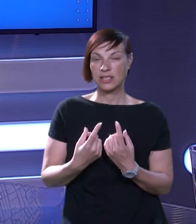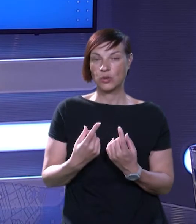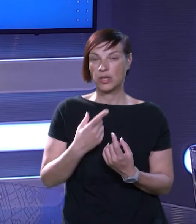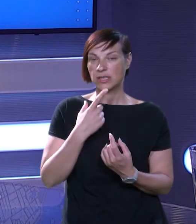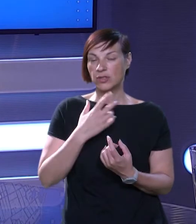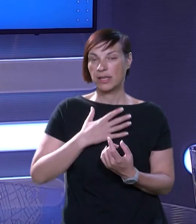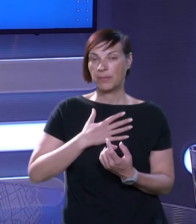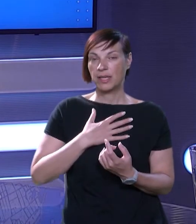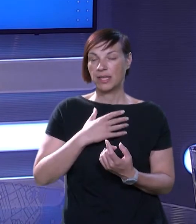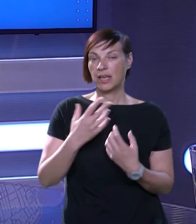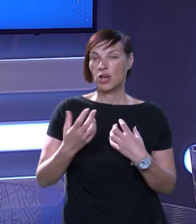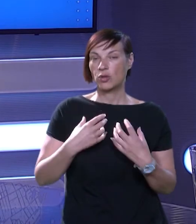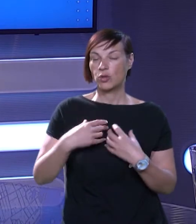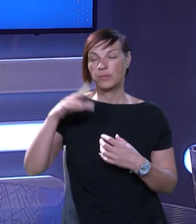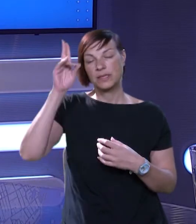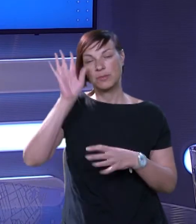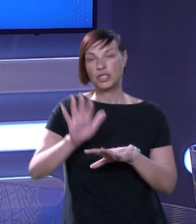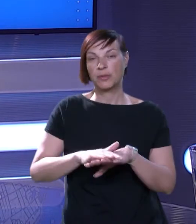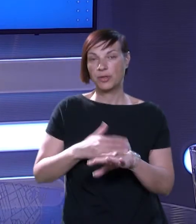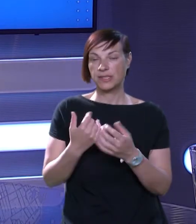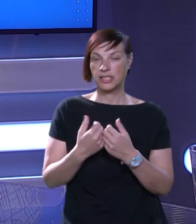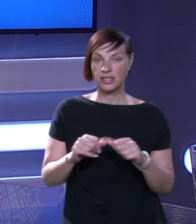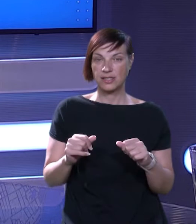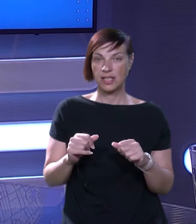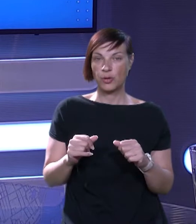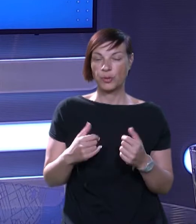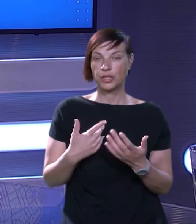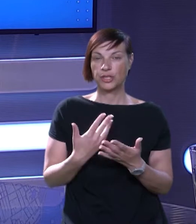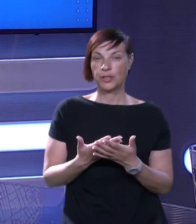situaciju u kojoj se mi kao glumci možemo osjećati slobodni, da možemo